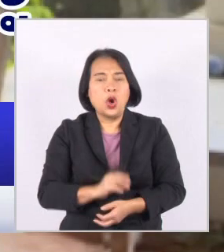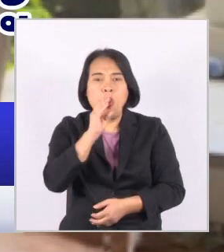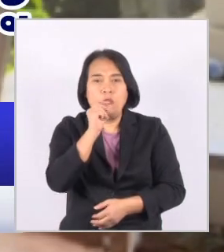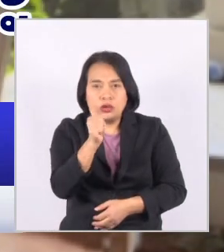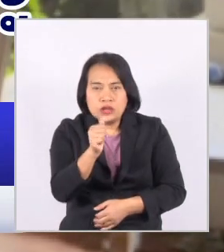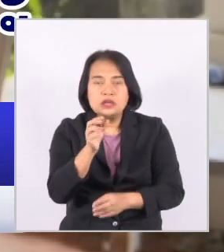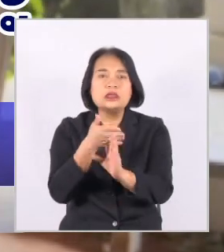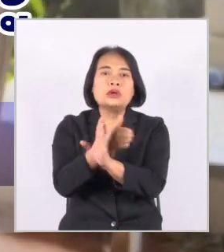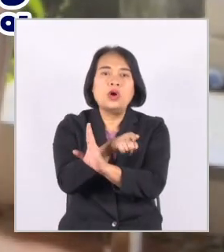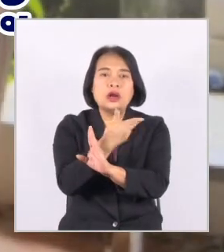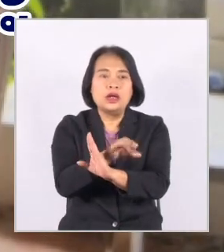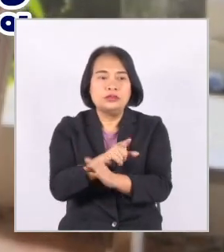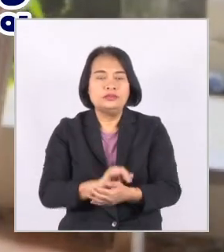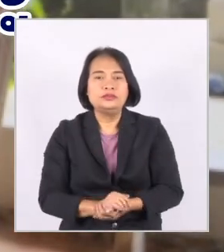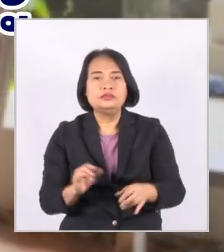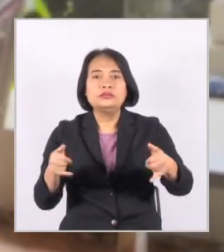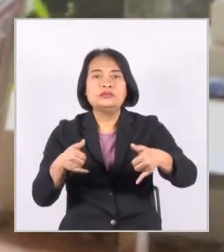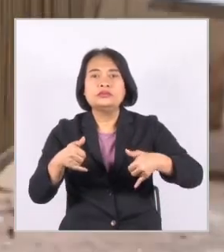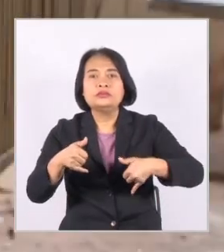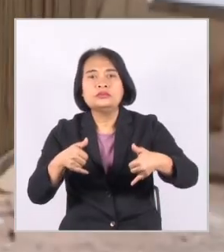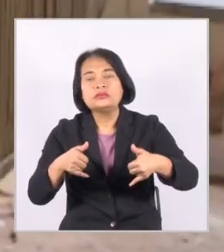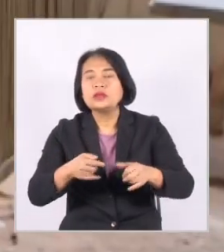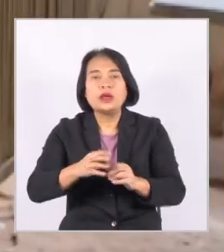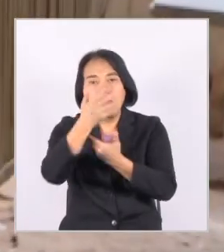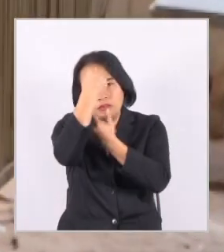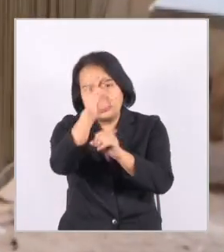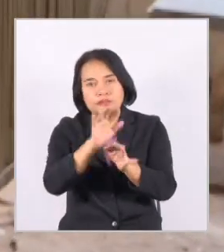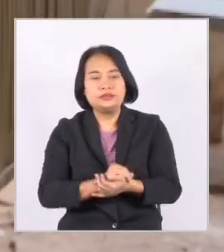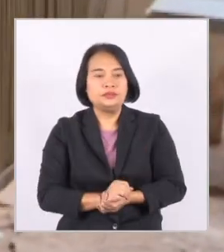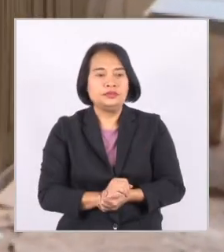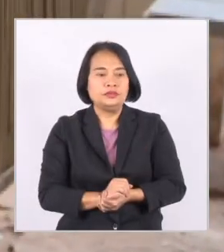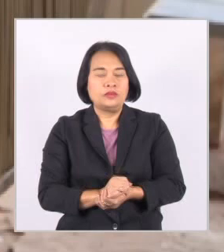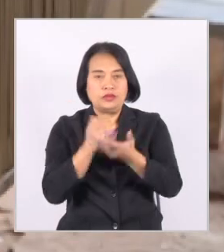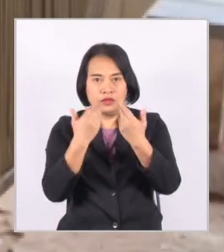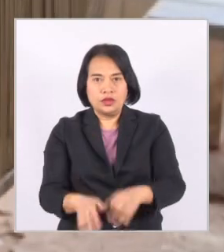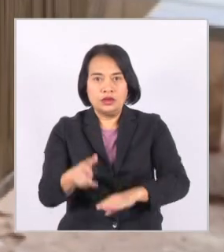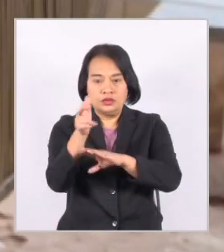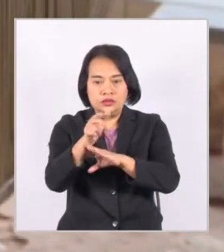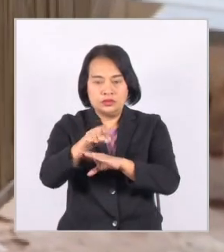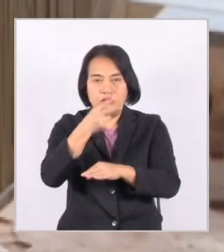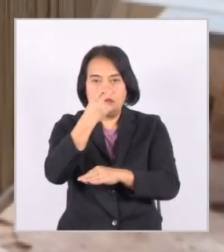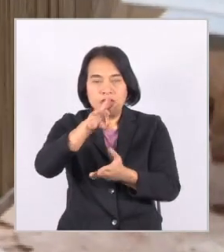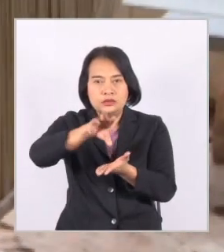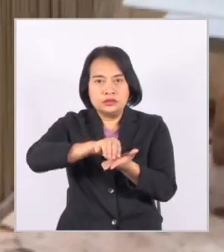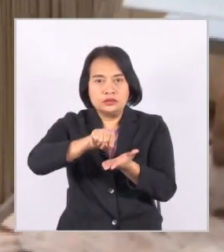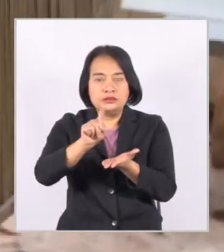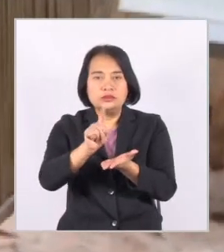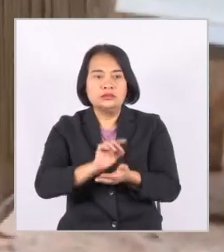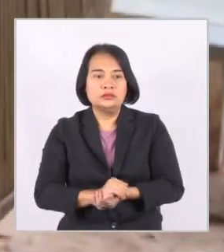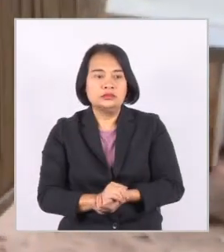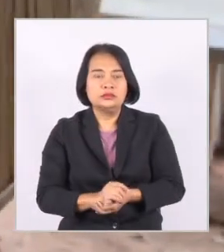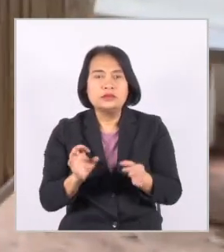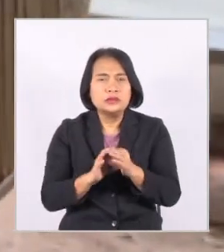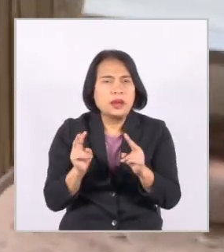ๆก่อนแกก็ไม่สนแกก็ยืนแบบนั้นเลยครับ แล้วในคลิปเนี่ยจะมีประเด็นหนึ่งที่ได้ยินไหมคุณผู้ชมที่พูดถึงเรื่องของปล้ำสาว